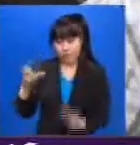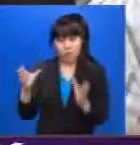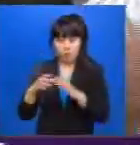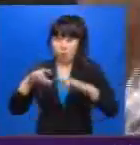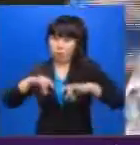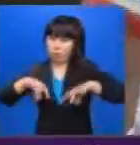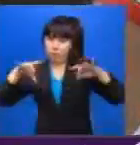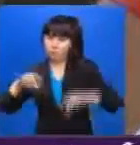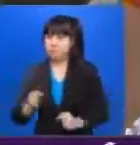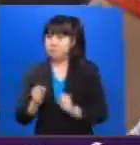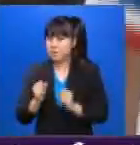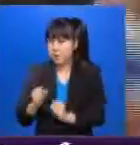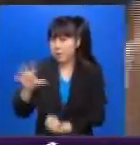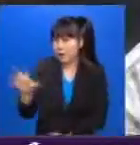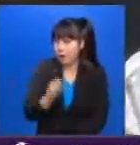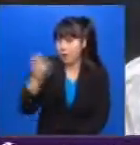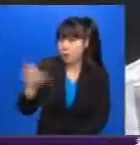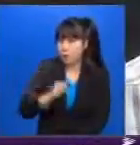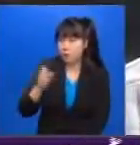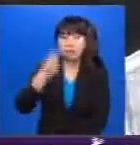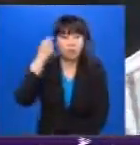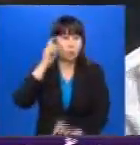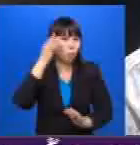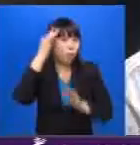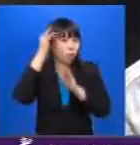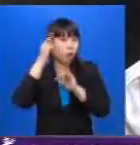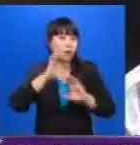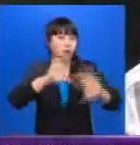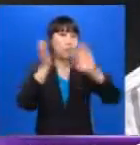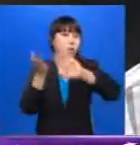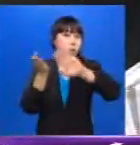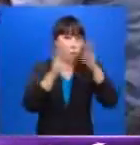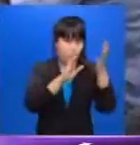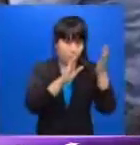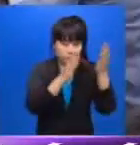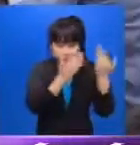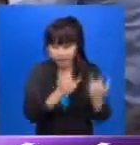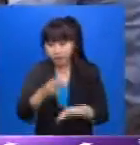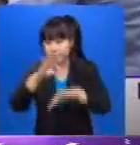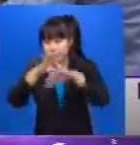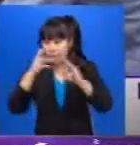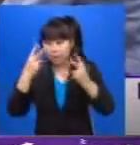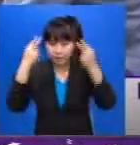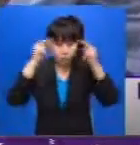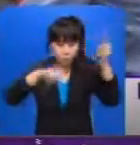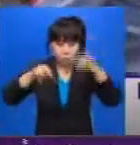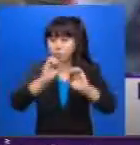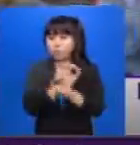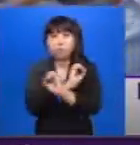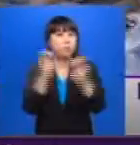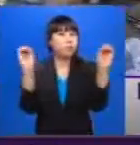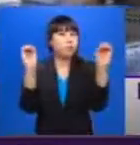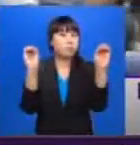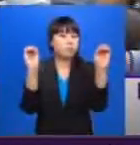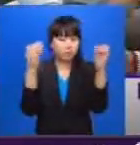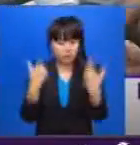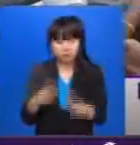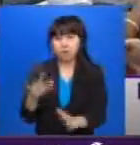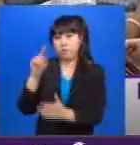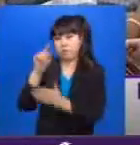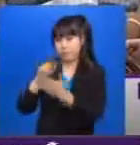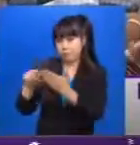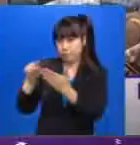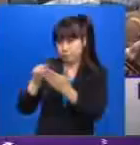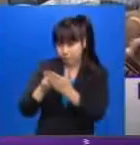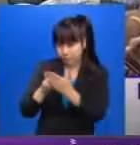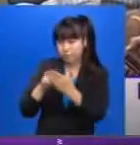พยายามหยิบยกมาเป็นประเด็นหวังปิดเกมล้มรัฐบาลนำบ้านเมืองเข้าสู่สุญญากาศทางการเมืองก่อนจัดการเลือกตั้งรัฐบาลและ